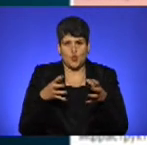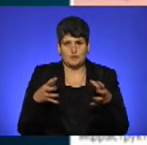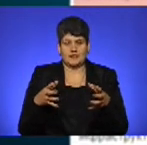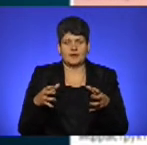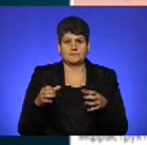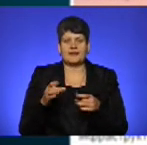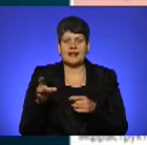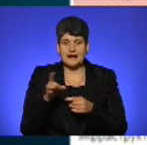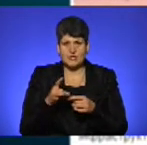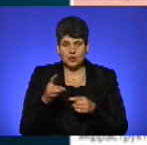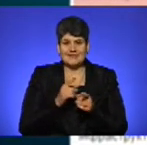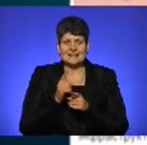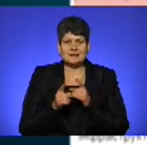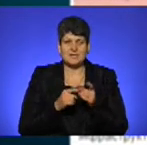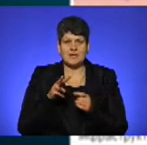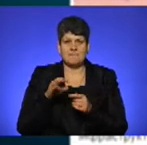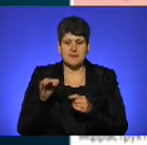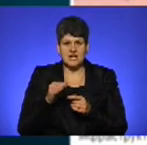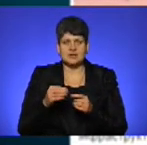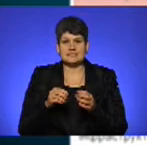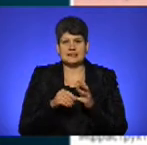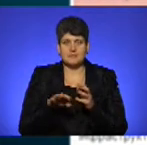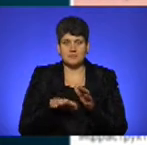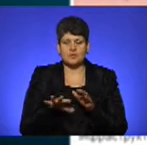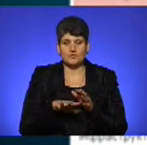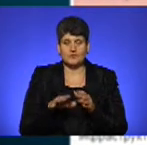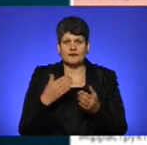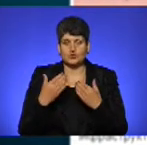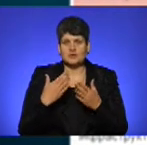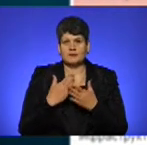районів, встановлення і зміна їх меж, земельні та майнові відносини, ці питання мають